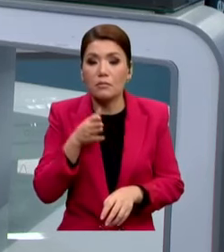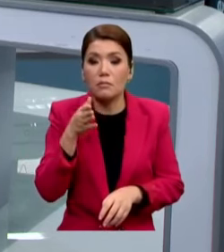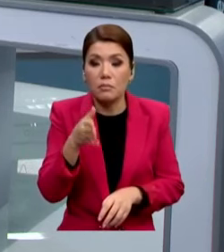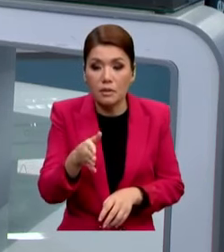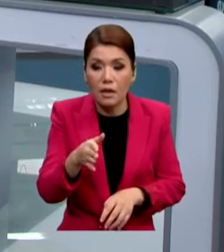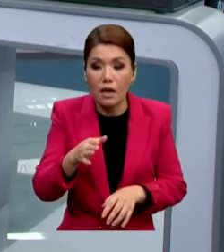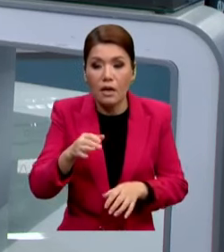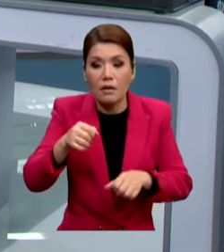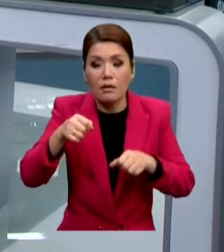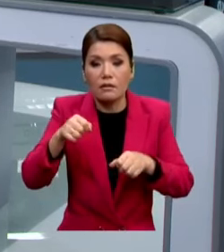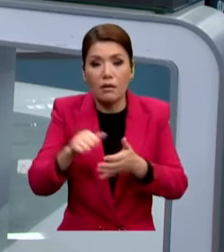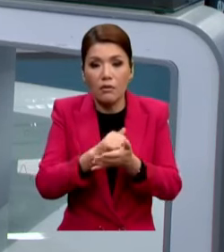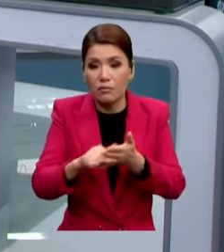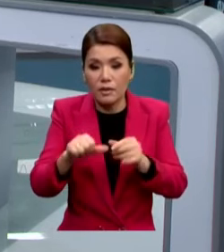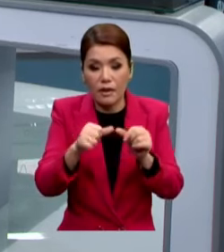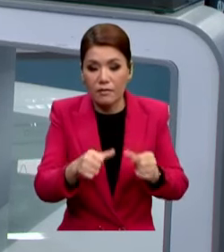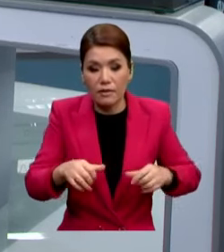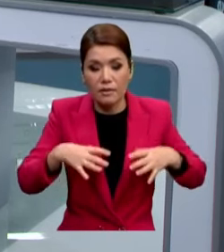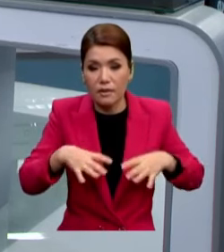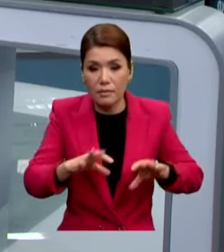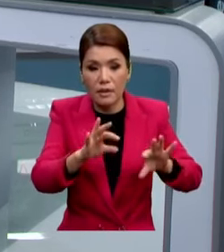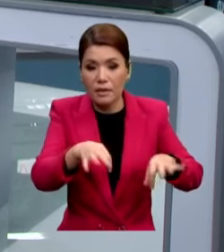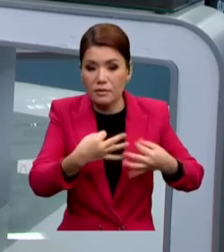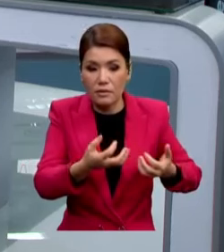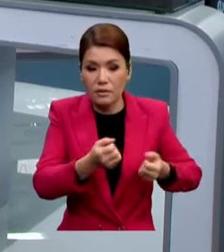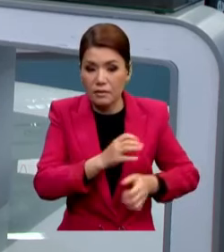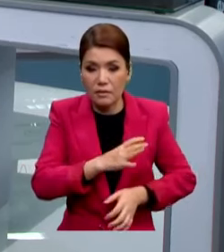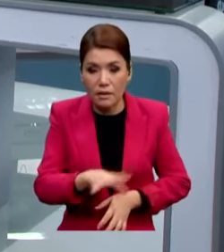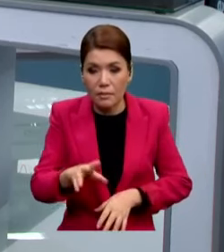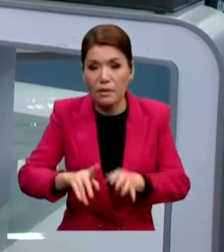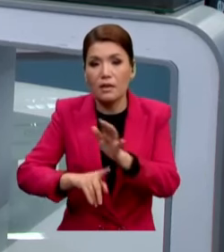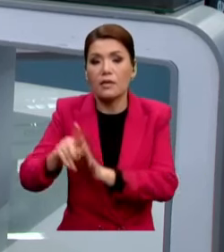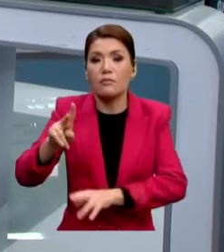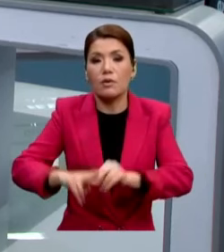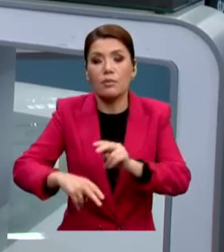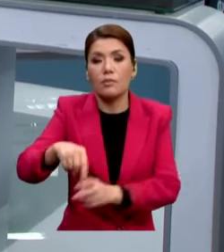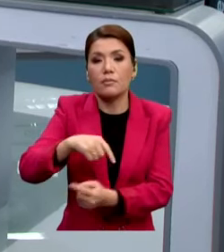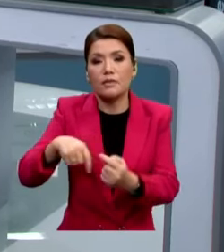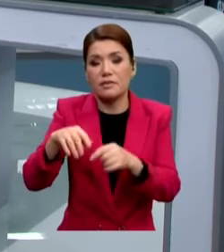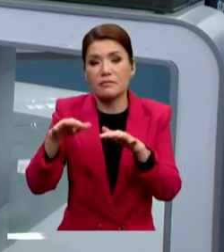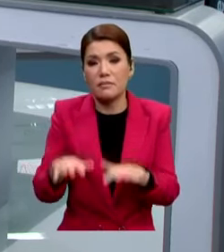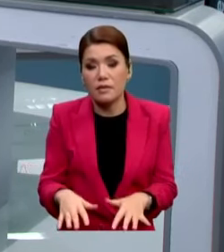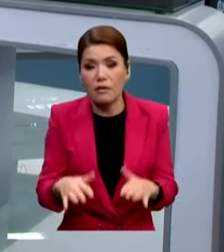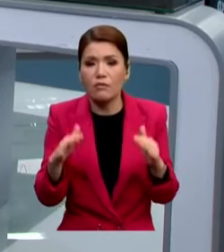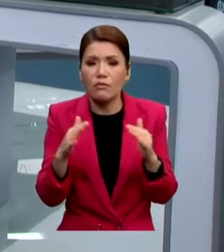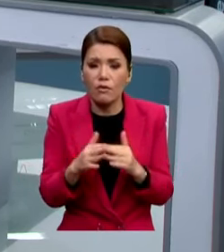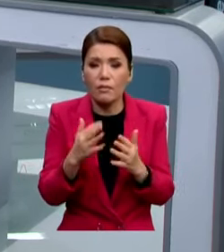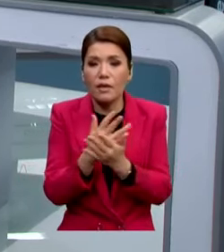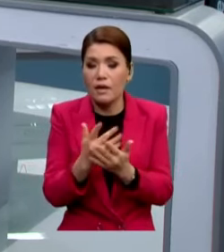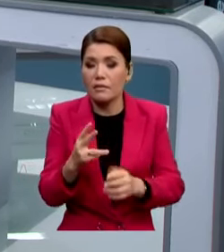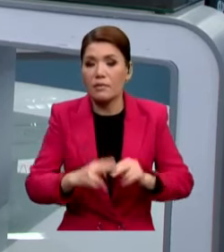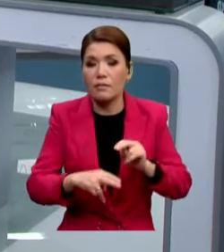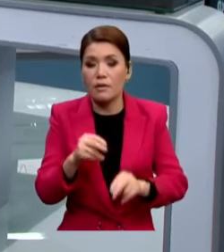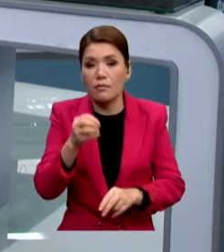без правоустанавливающих документов. Причем таким способом в Шымкенте строили не только некоторые бизнес-объекты, но и жилые дома. А потом еще